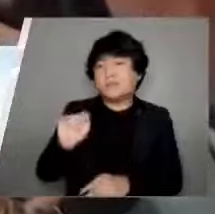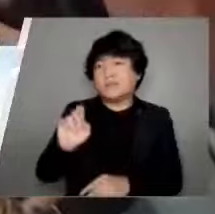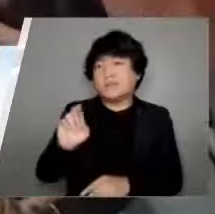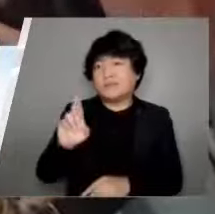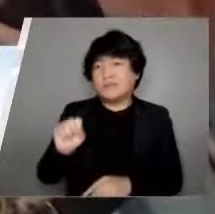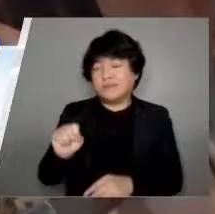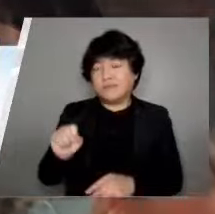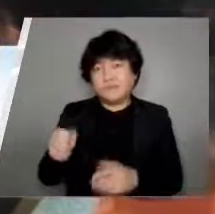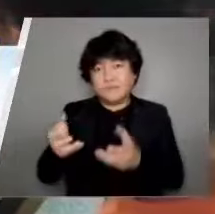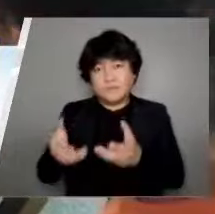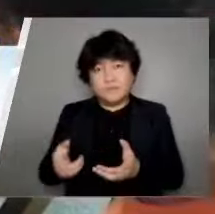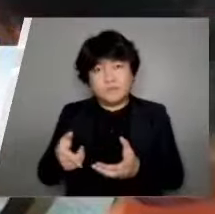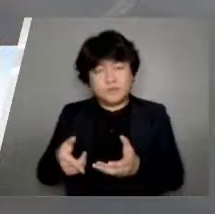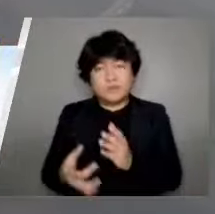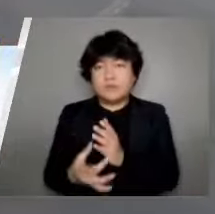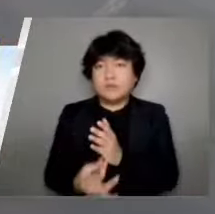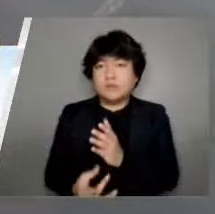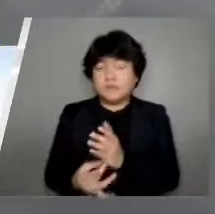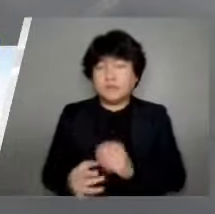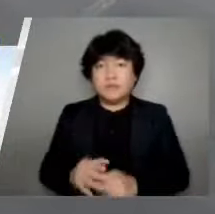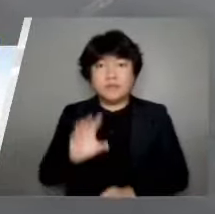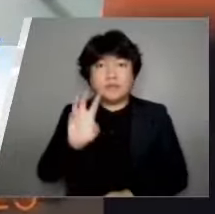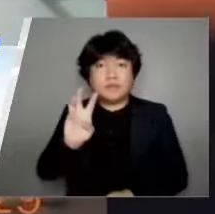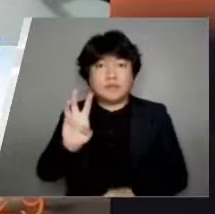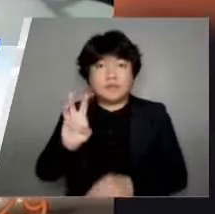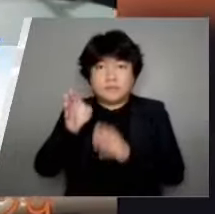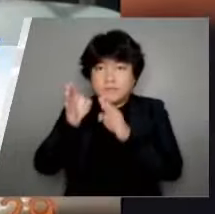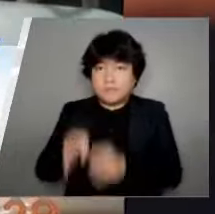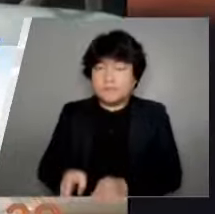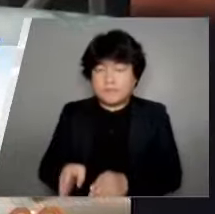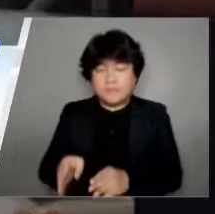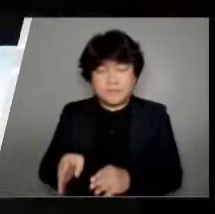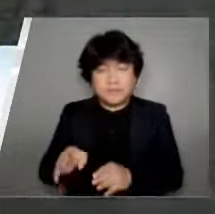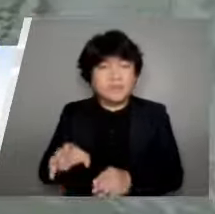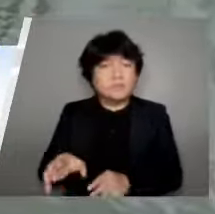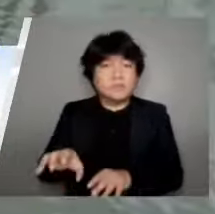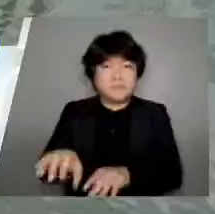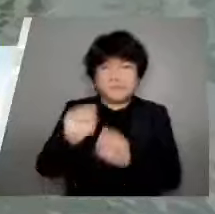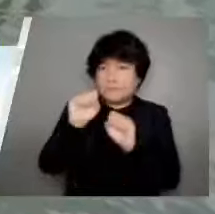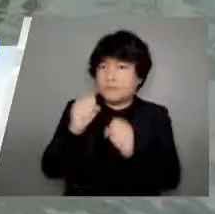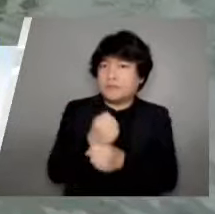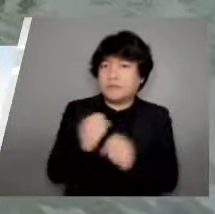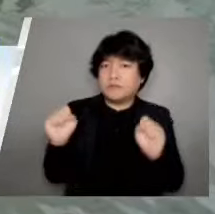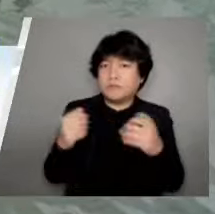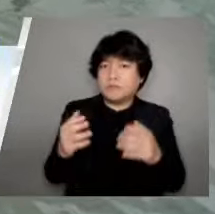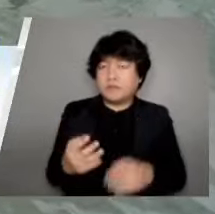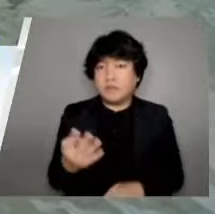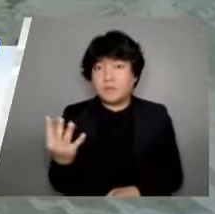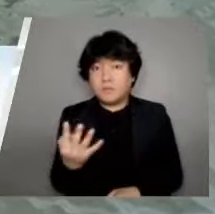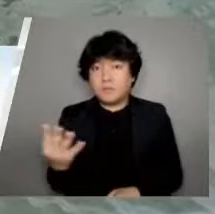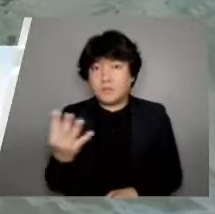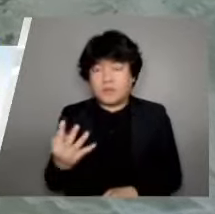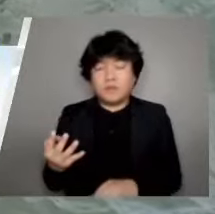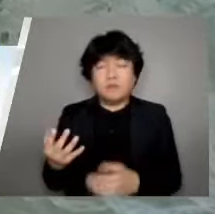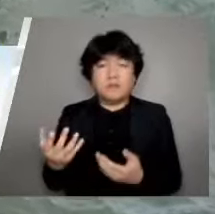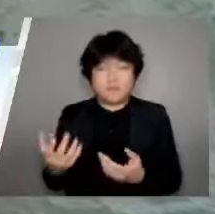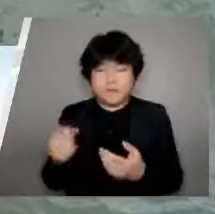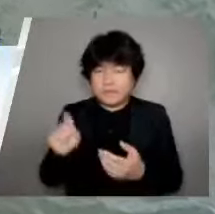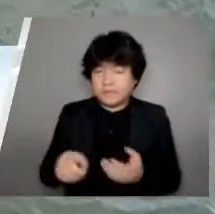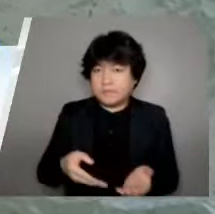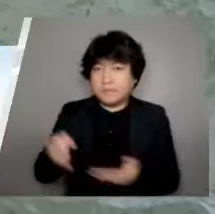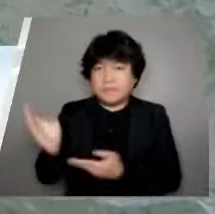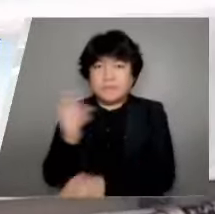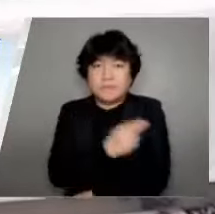nailigtas ang 16 na sakay ng barko. Apat sa kanila ay kinailangang gamutin. Bandang hapon, natagpuan ng mga otoridad ang